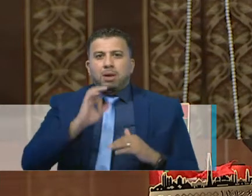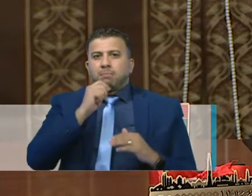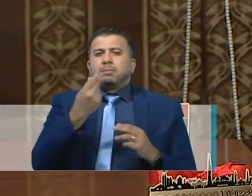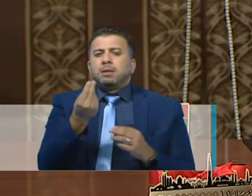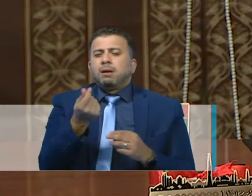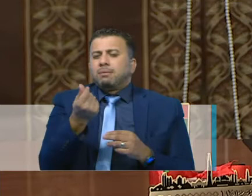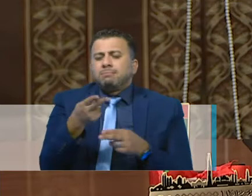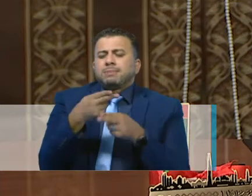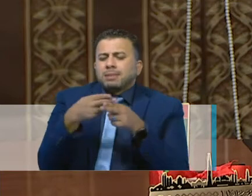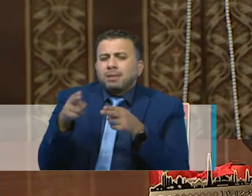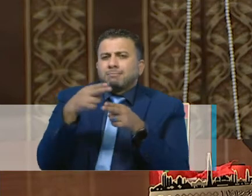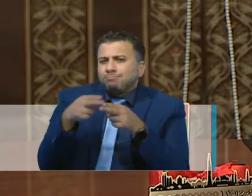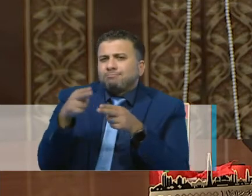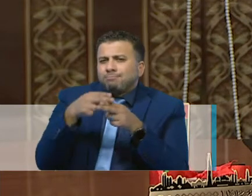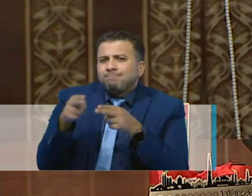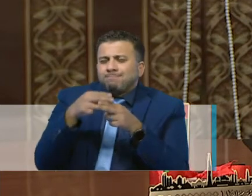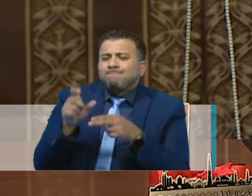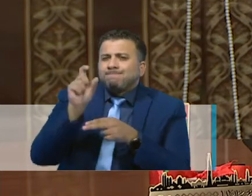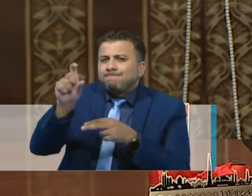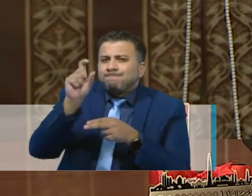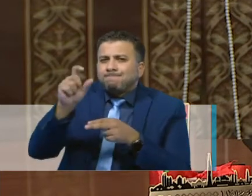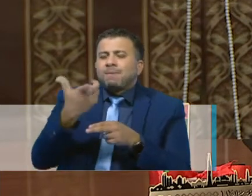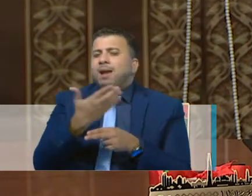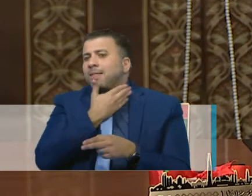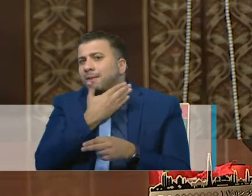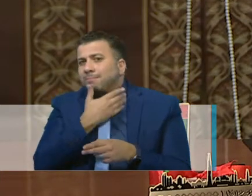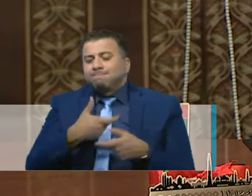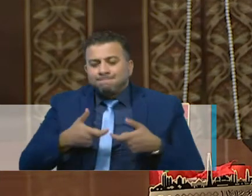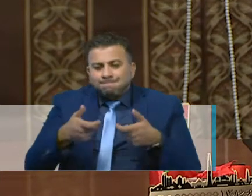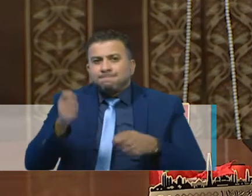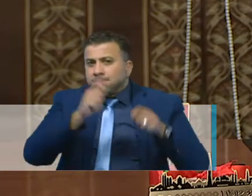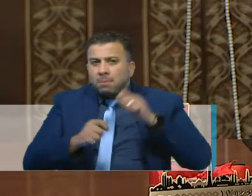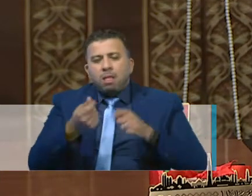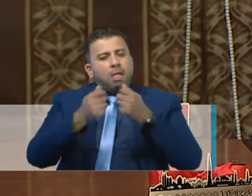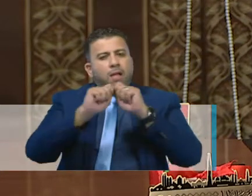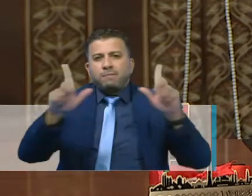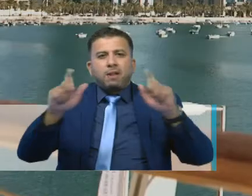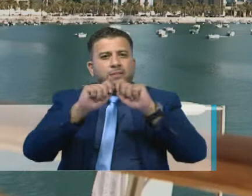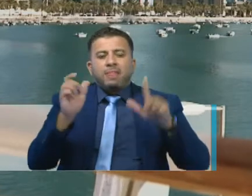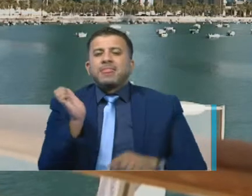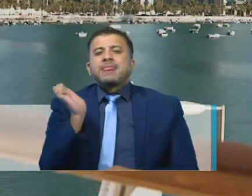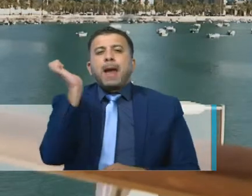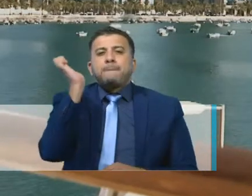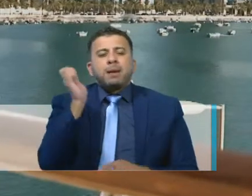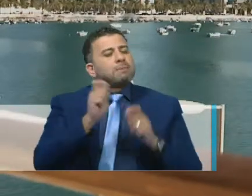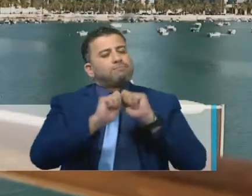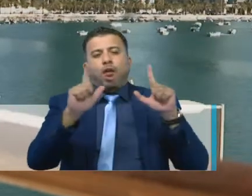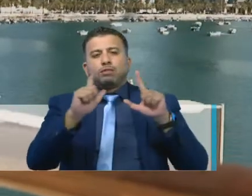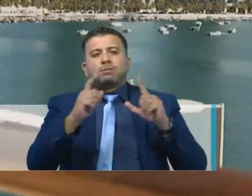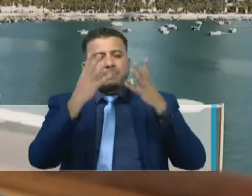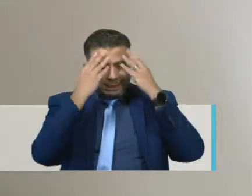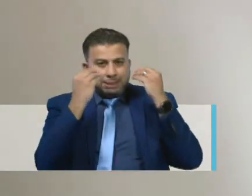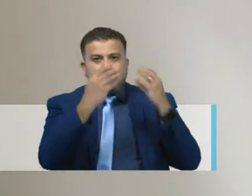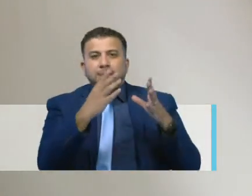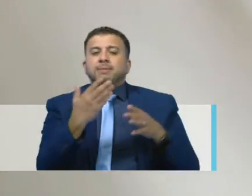تقسيط وتسهيل تمديد بعض الخدمات وإعفاء من بعض التأمينات. هذا الانتعاش